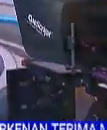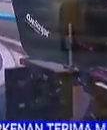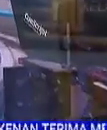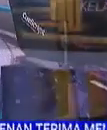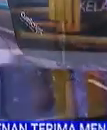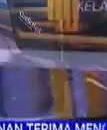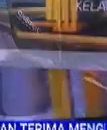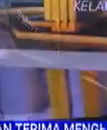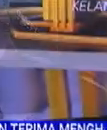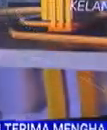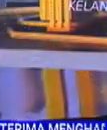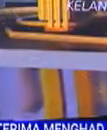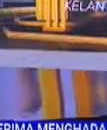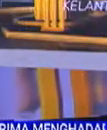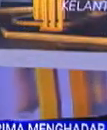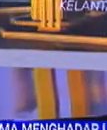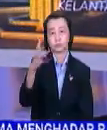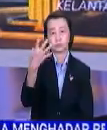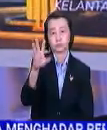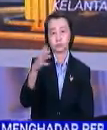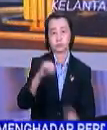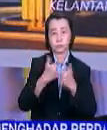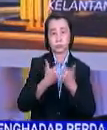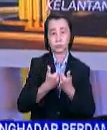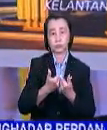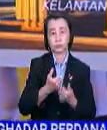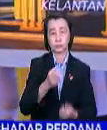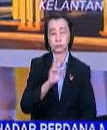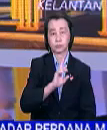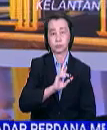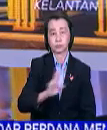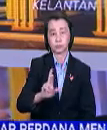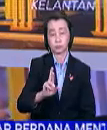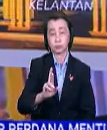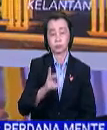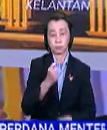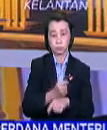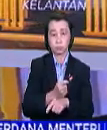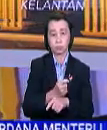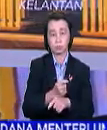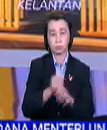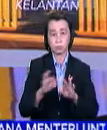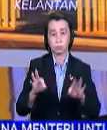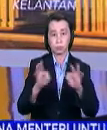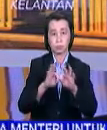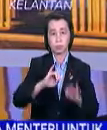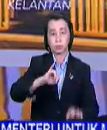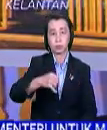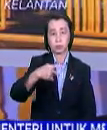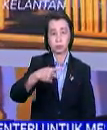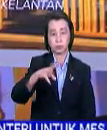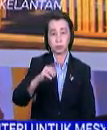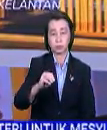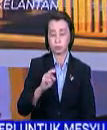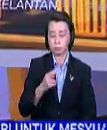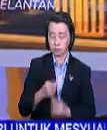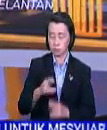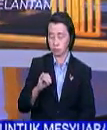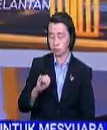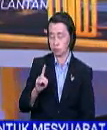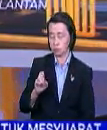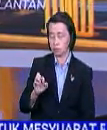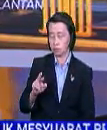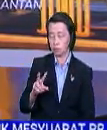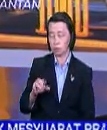Pengarasan dan kerjasama 14 agensi agama menjadi tugas pertama Menteri di Jabatan Perdana Menteri Hal Ehwal Agama Idris Ahmad